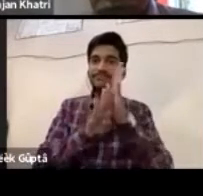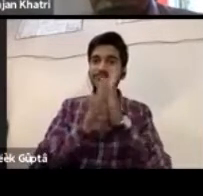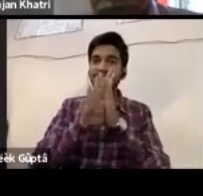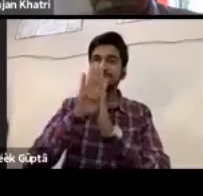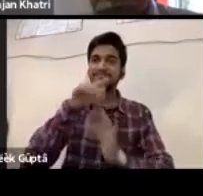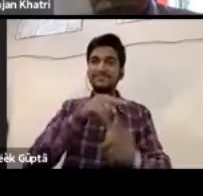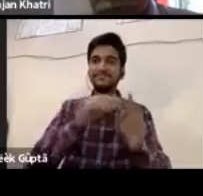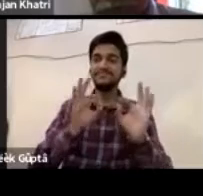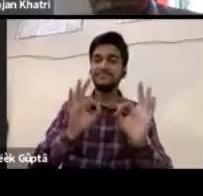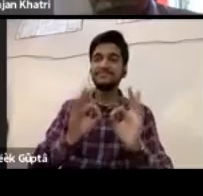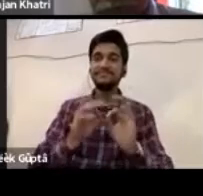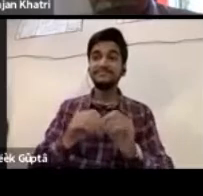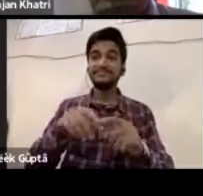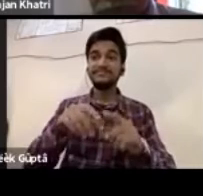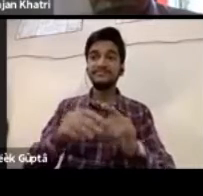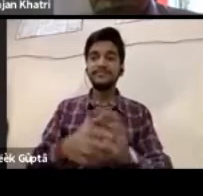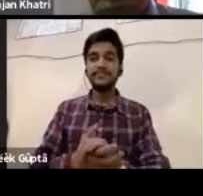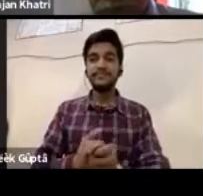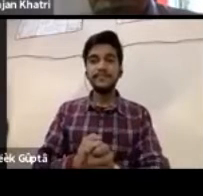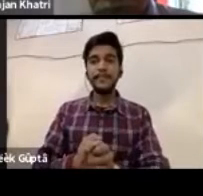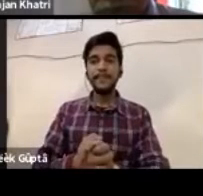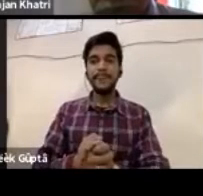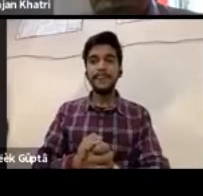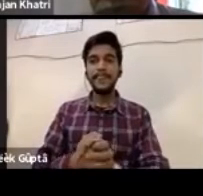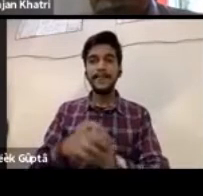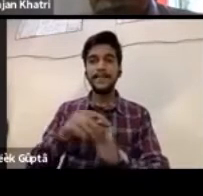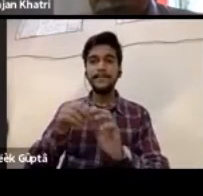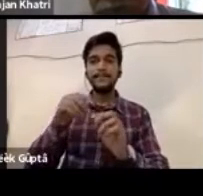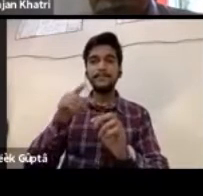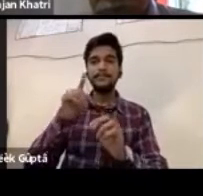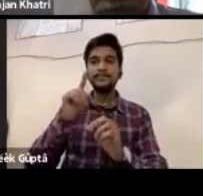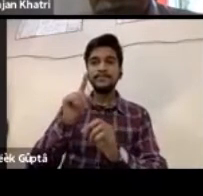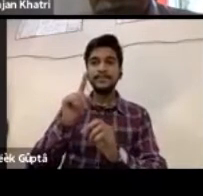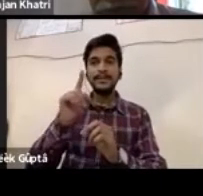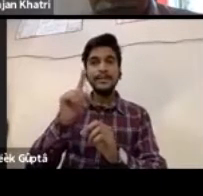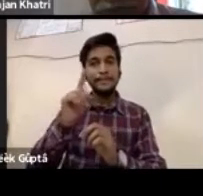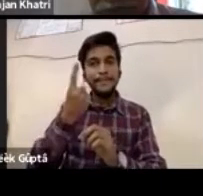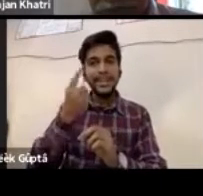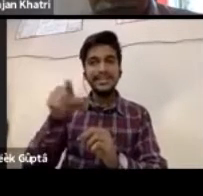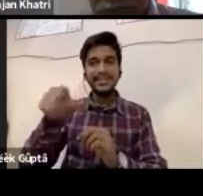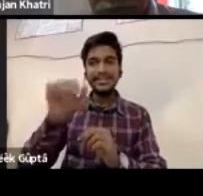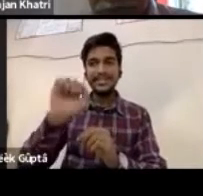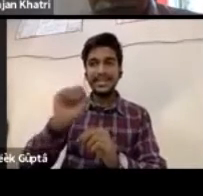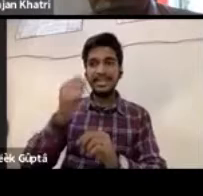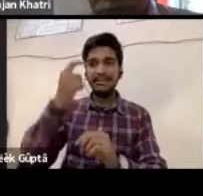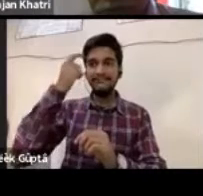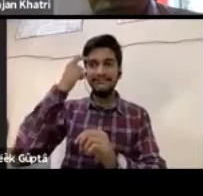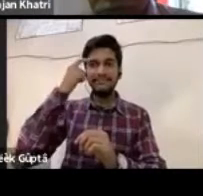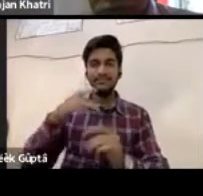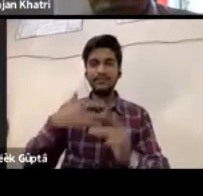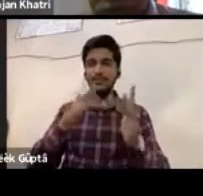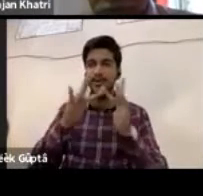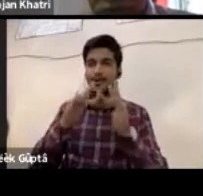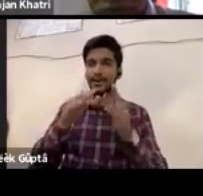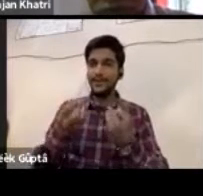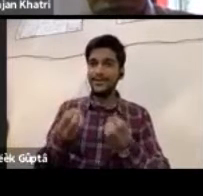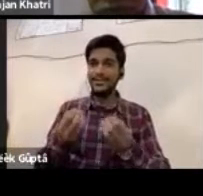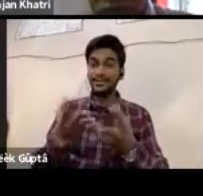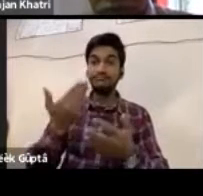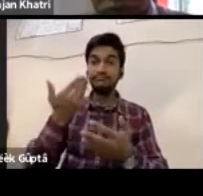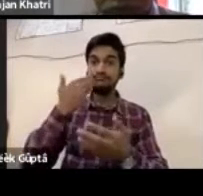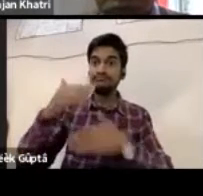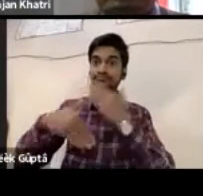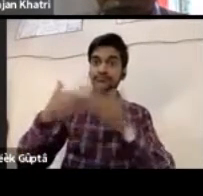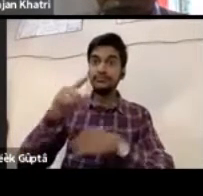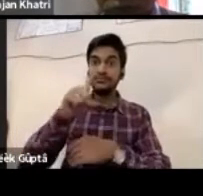है. तो मैंने सबसे पहले ये काउंसलिंग का काम स्टार्ट किया ऑनलाइन एंड इट हैज बीन नाउ 10 इयर्स आई हैव बीन